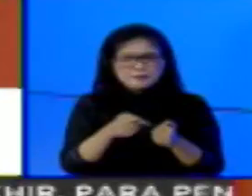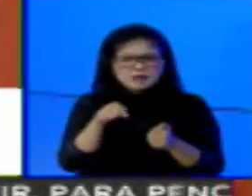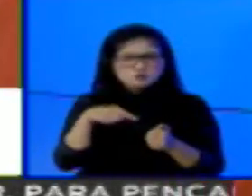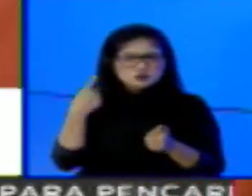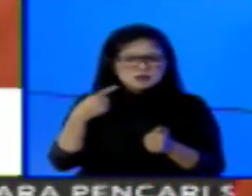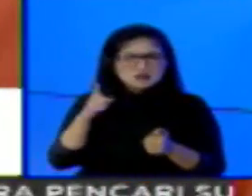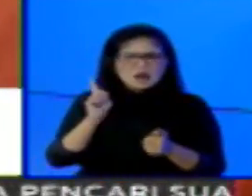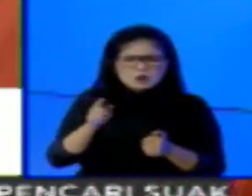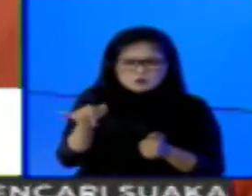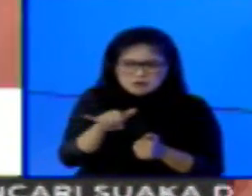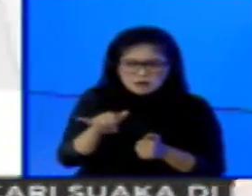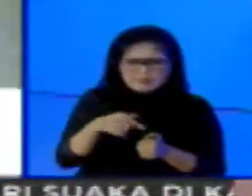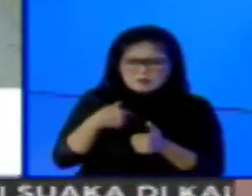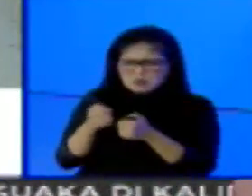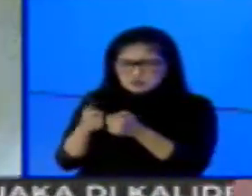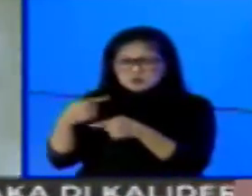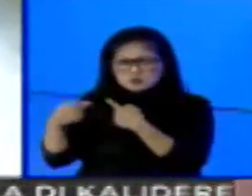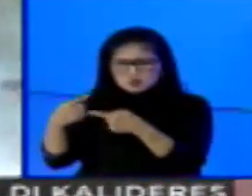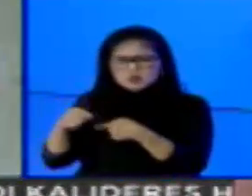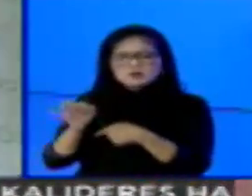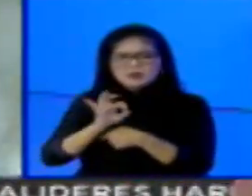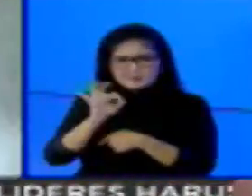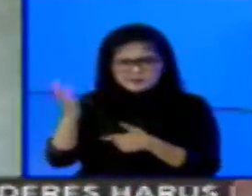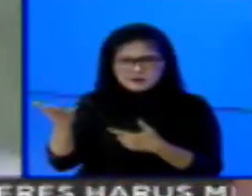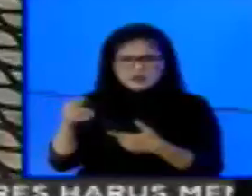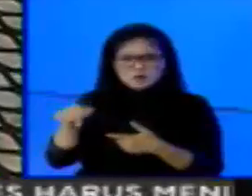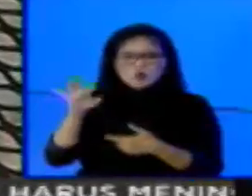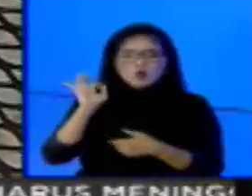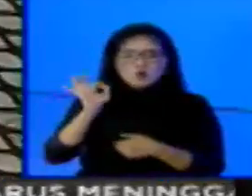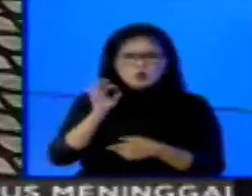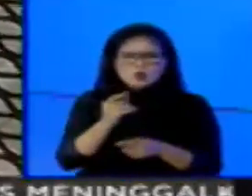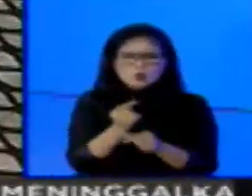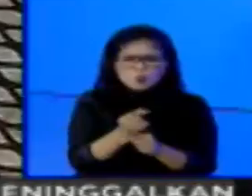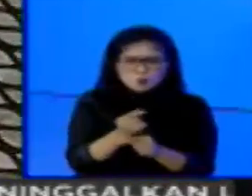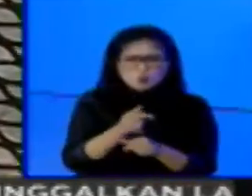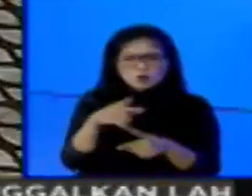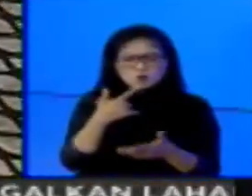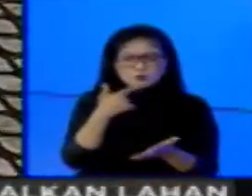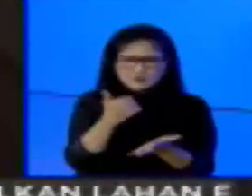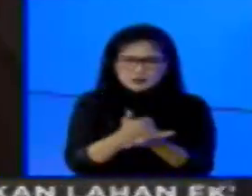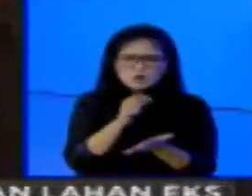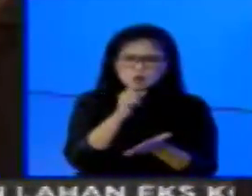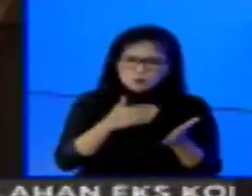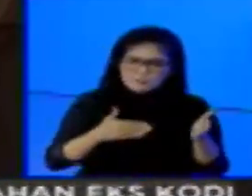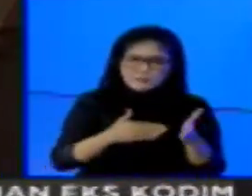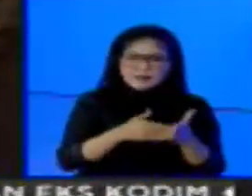yang sama gitu ya, intinya itu. Peran orang tua di sekolah atau para guru juga tak kalah penting untuk membatasi anak